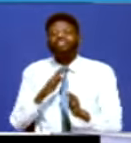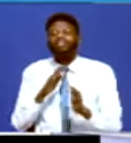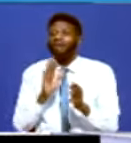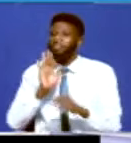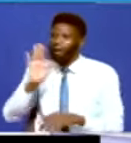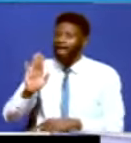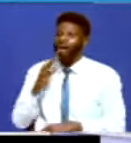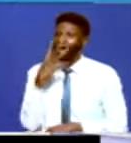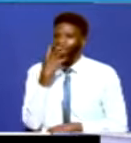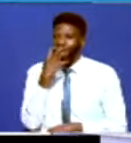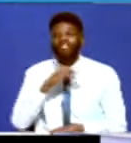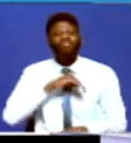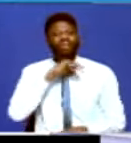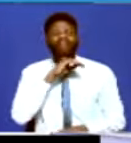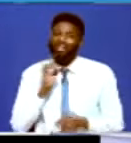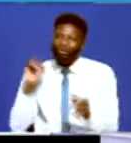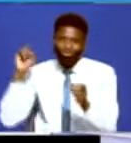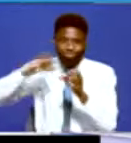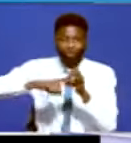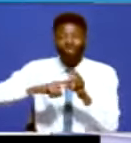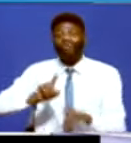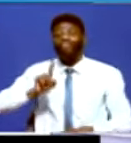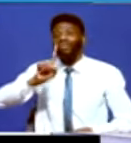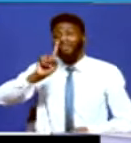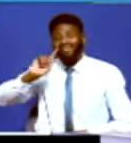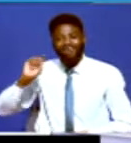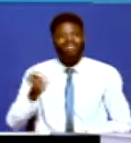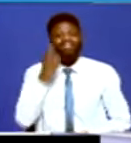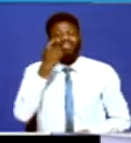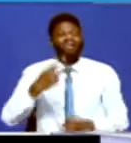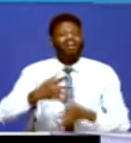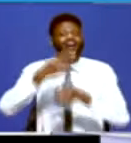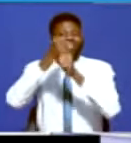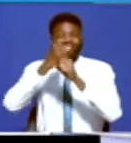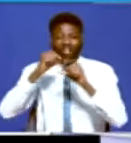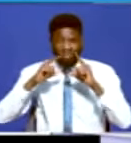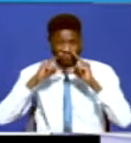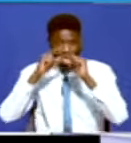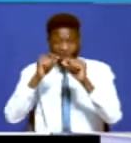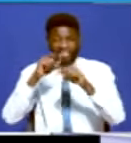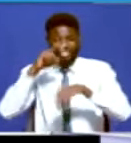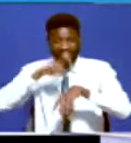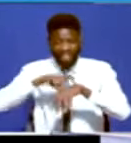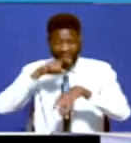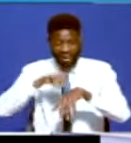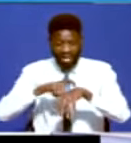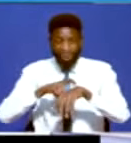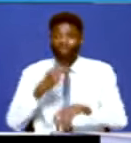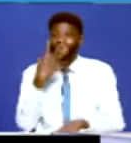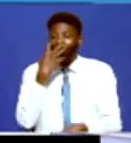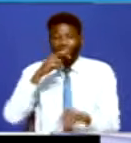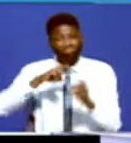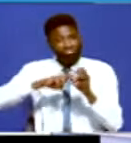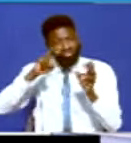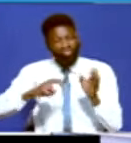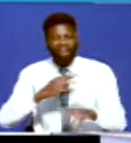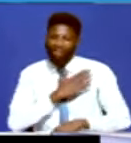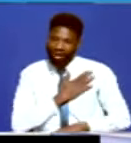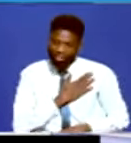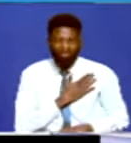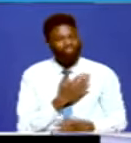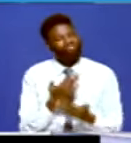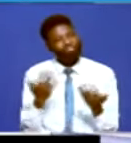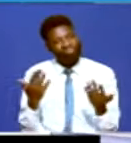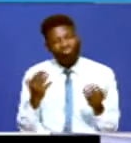na muungano wa One Kenya Alliance. Ameridhishwa na hatua ya ODM kuondoka kutoka muungano wa NASA huku akiahidi kupatanisha zogo